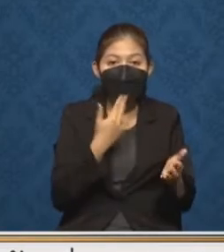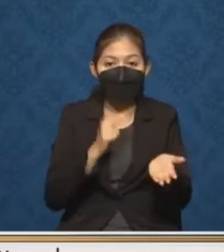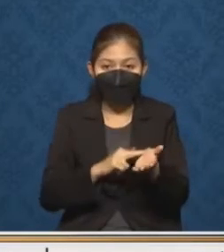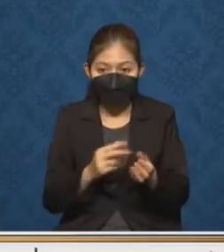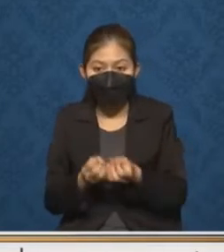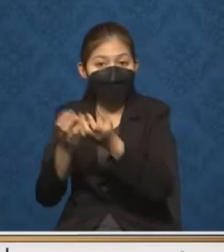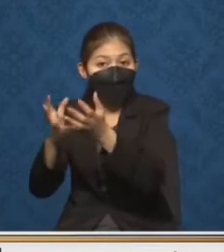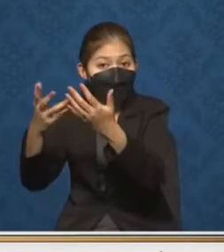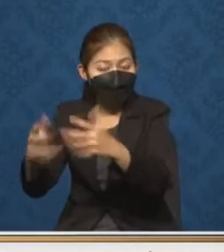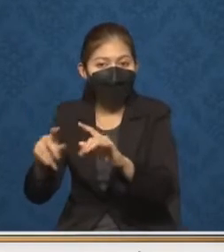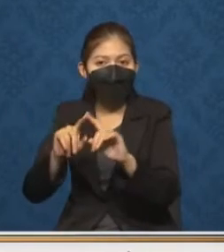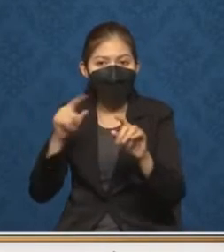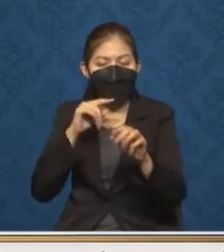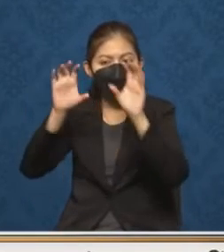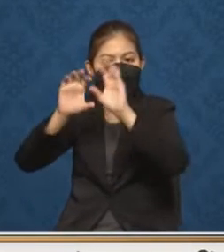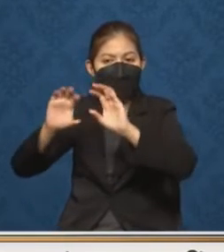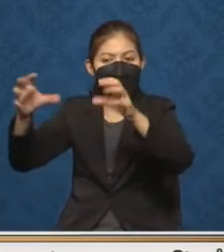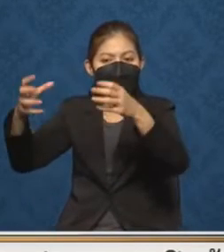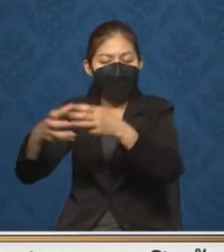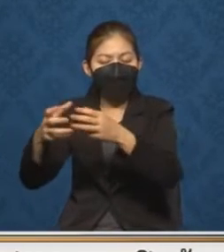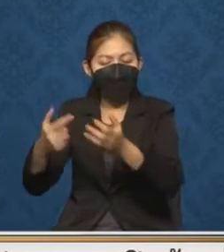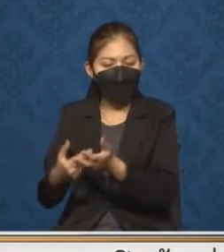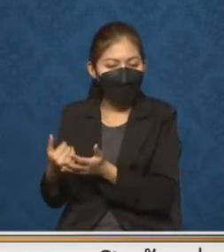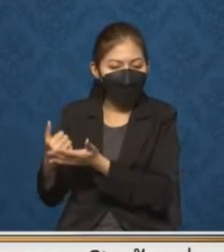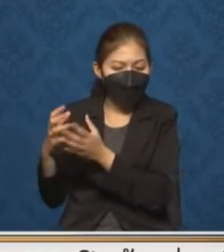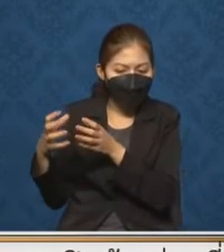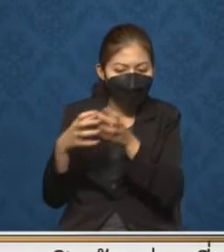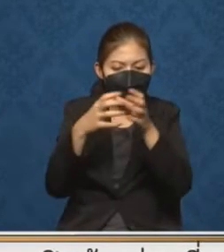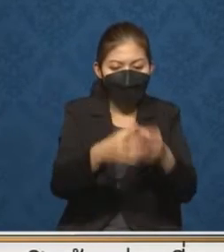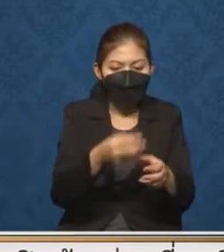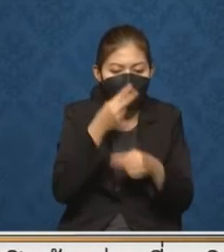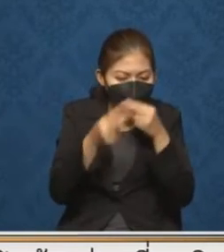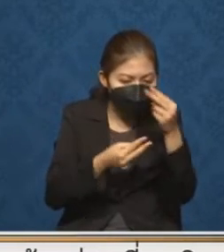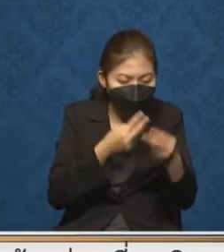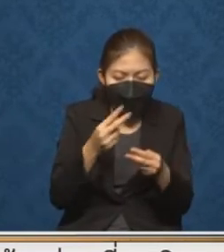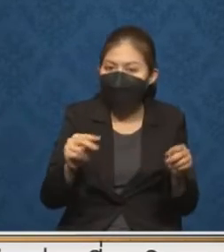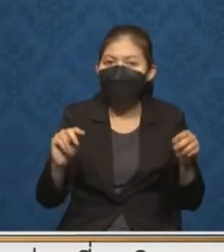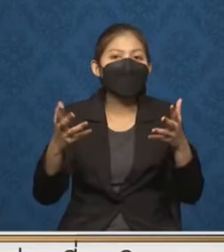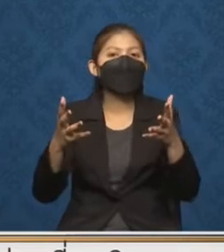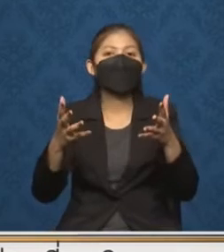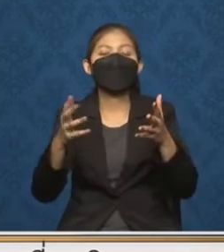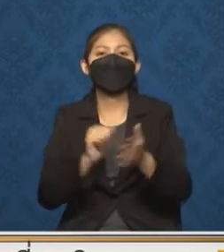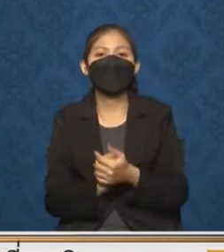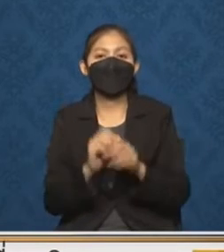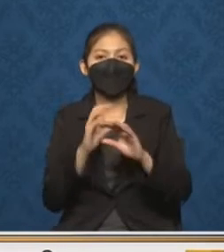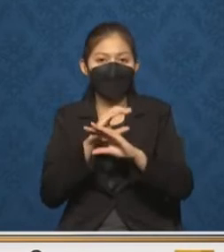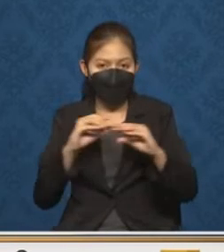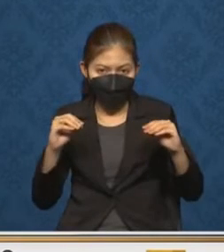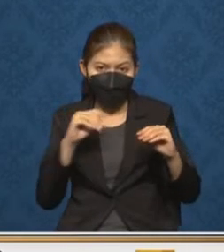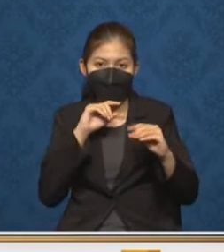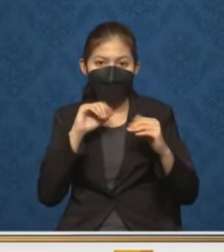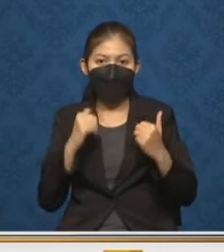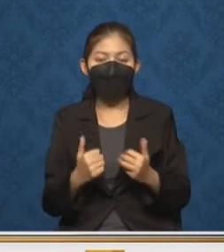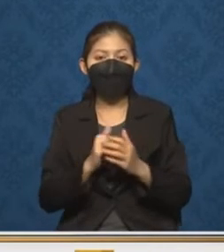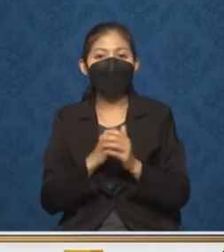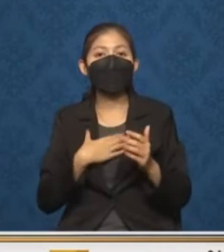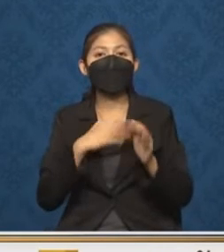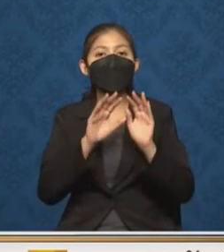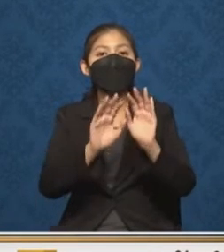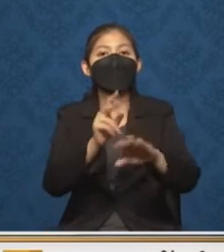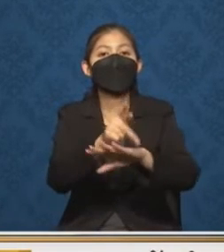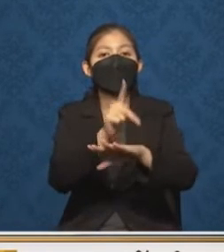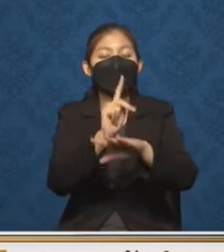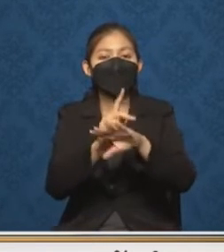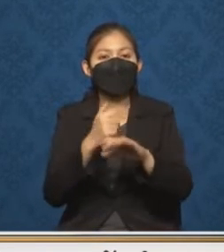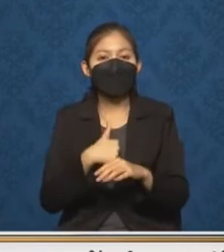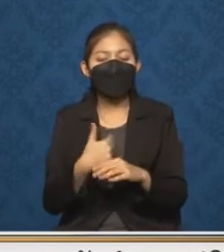นี้ยังไม่มีหน่วยงานใดเข้าไปสำรวจดูแลและให้ความช่วยเหลือแต่อย่างใดกระผมจึงขอฝากท่านประธานนำเรียนเรื่อง